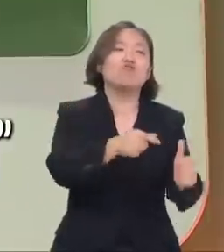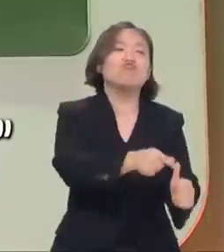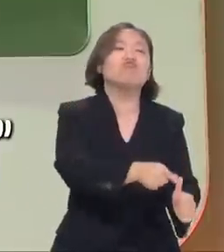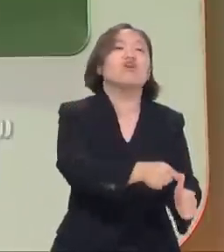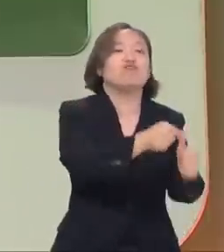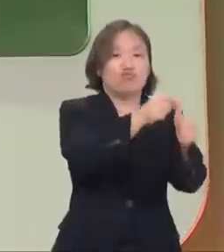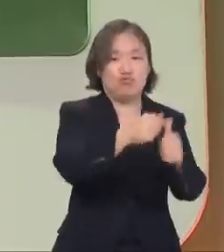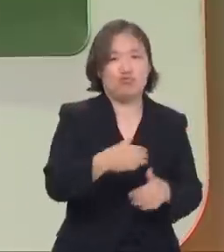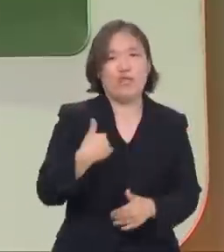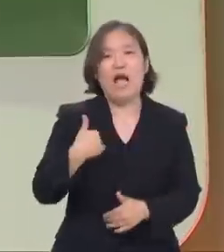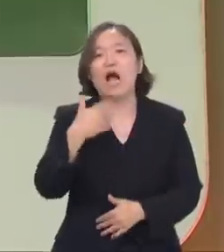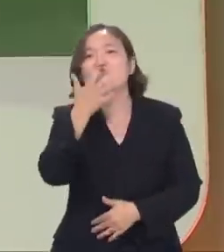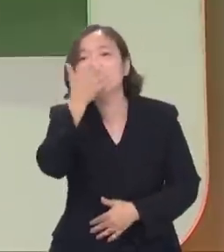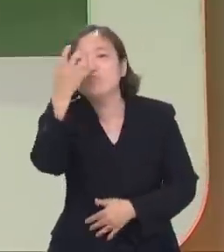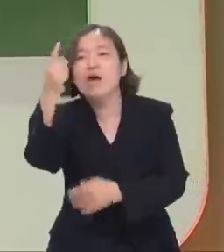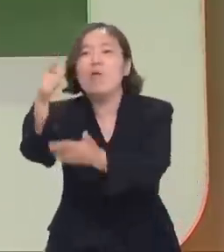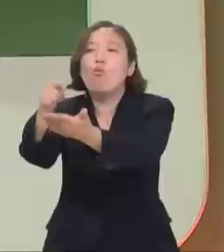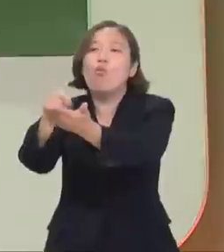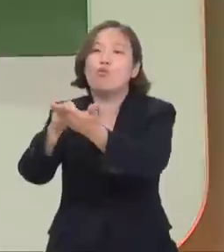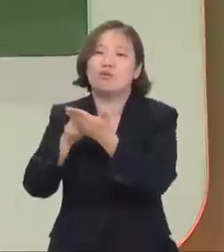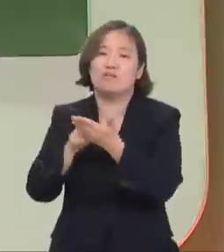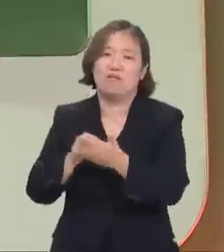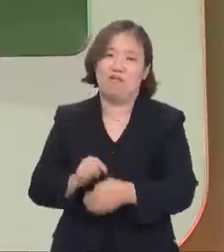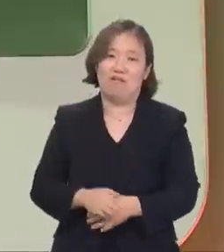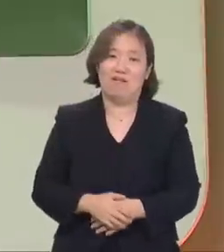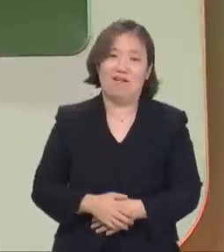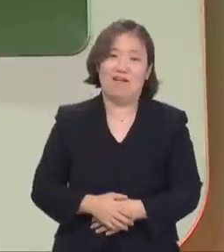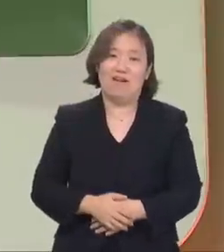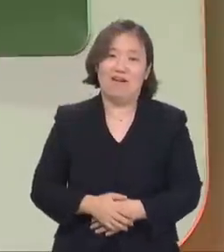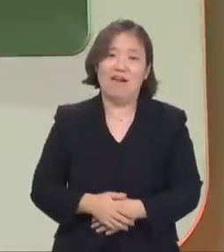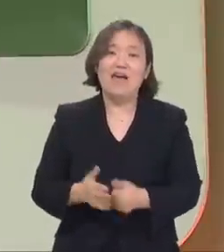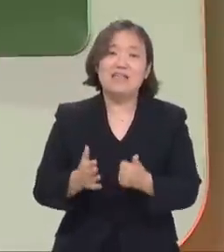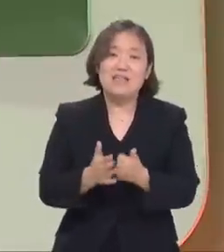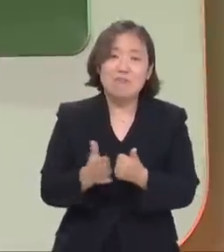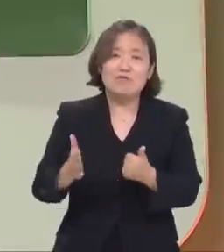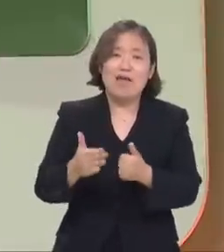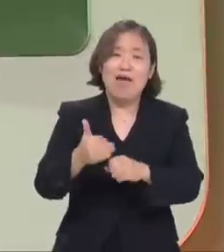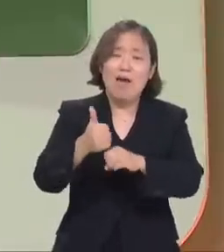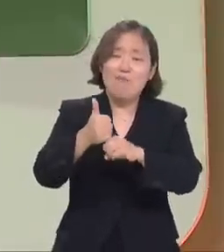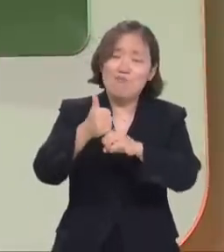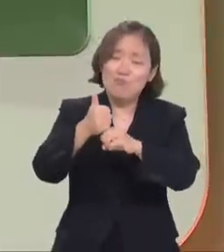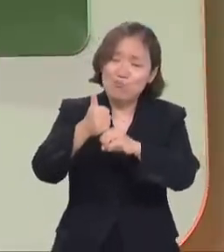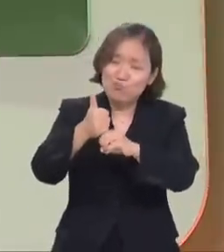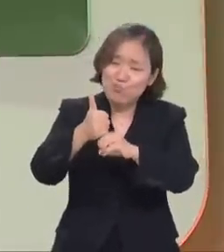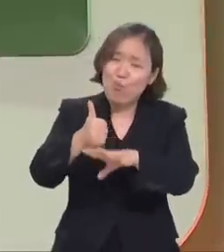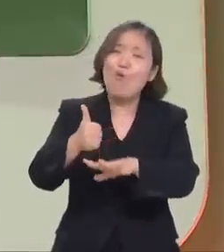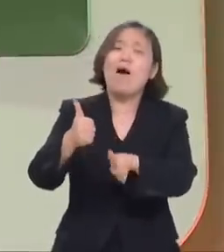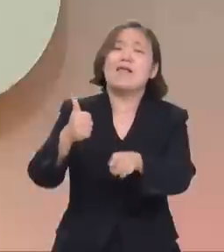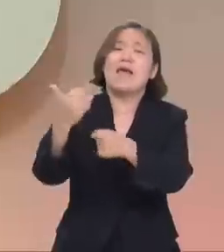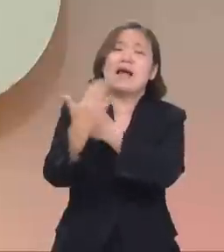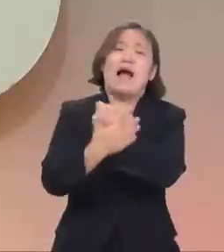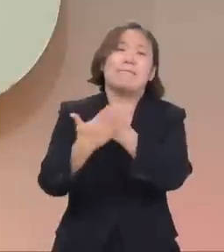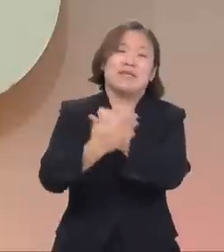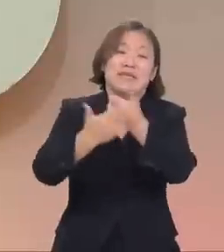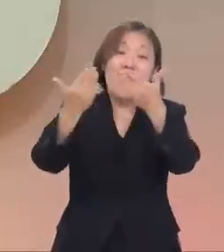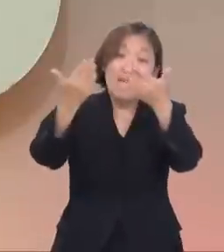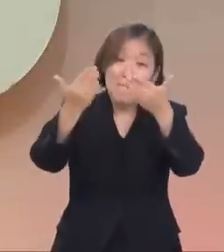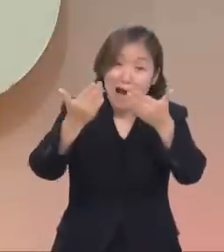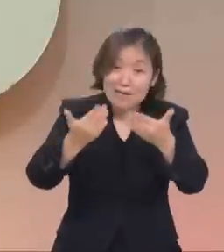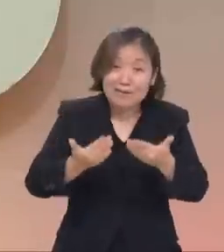현몽한 것이라네이 모든게 다 불보살님의 가피라네라고